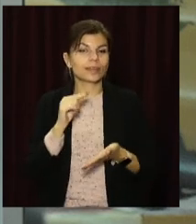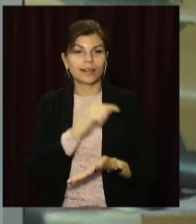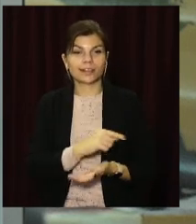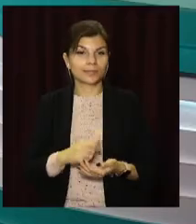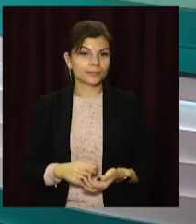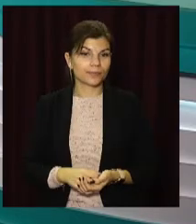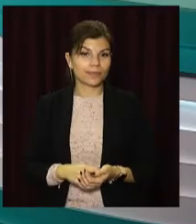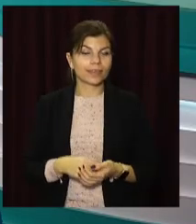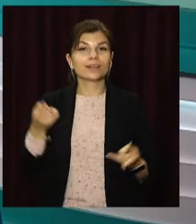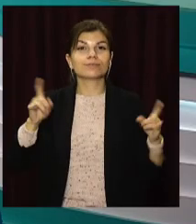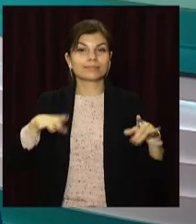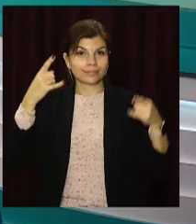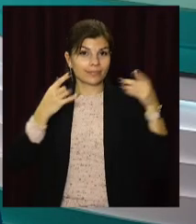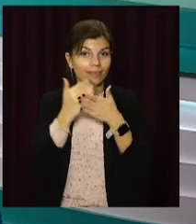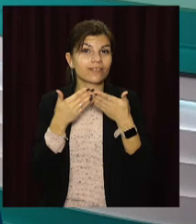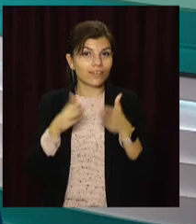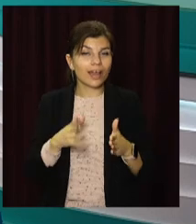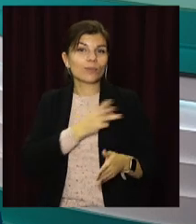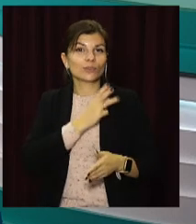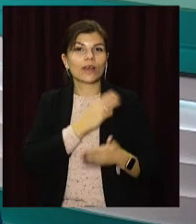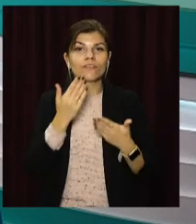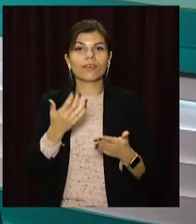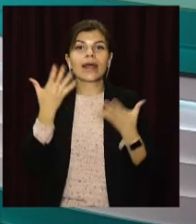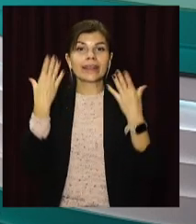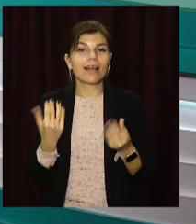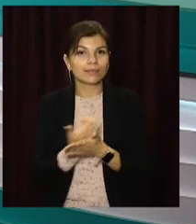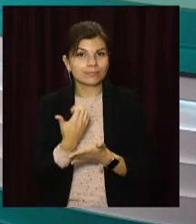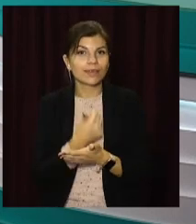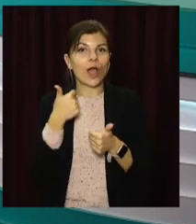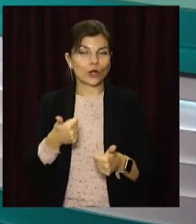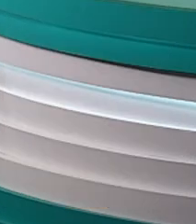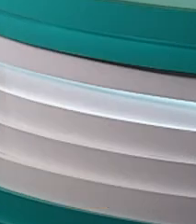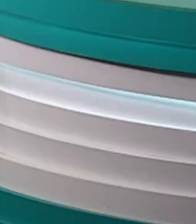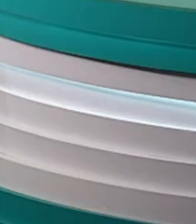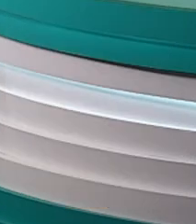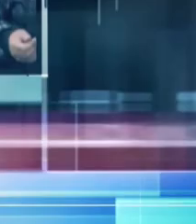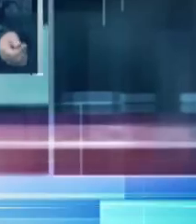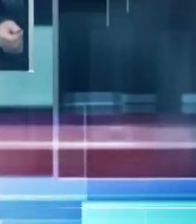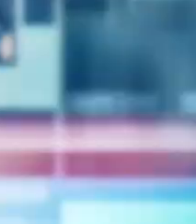YouTube-каналі. Залишайтесь з відкритим, бажаємо вам вдалого дня та добрих новин!